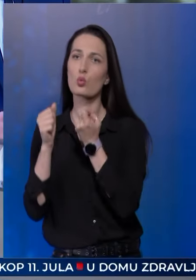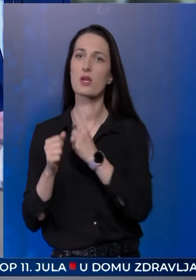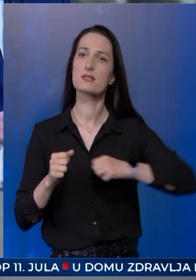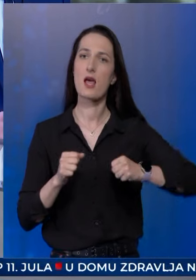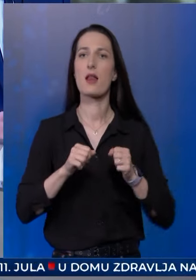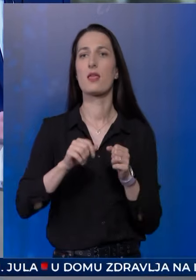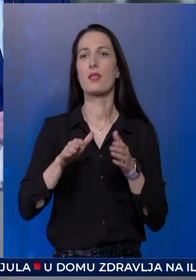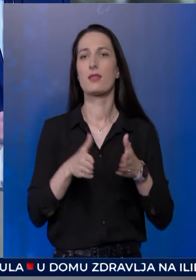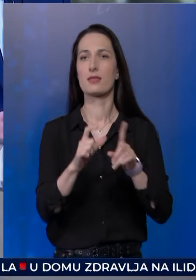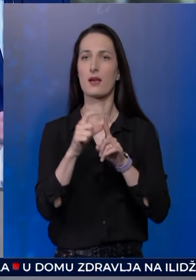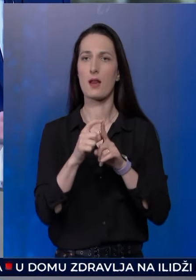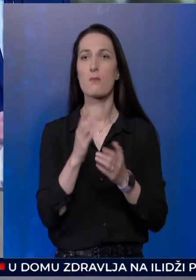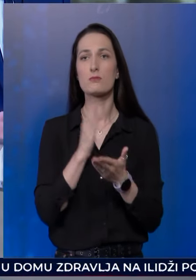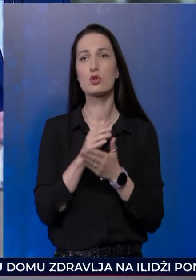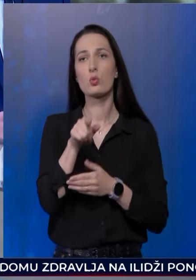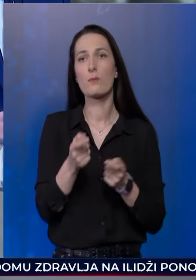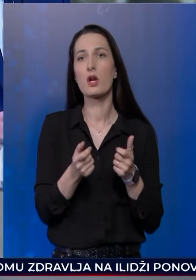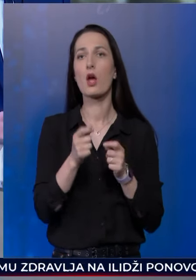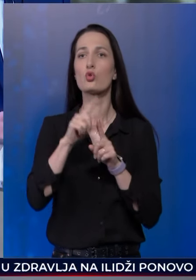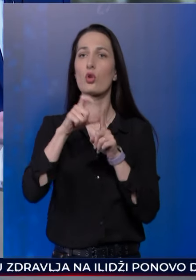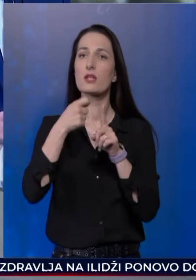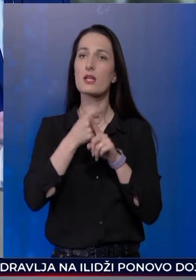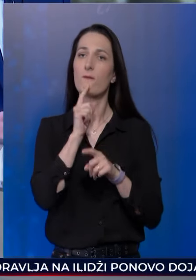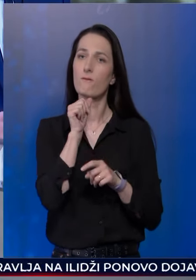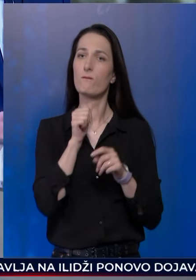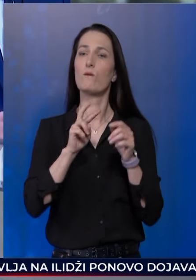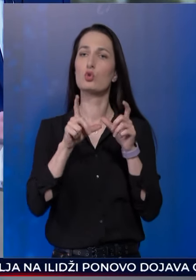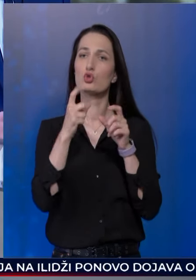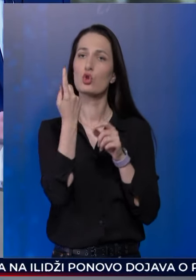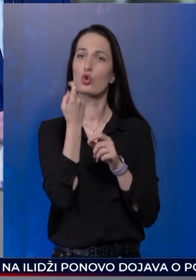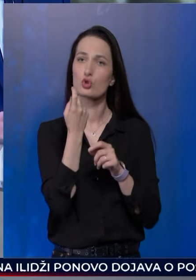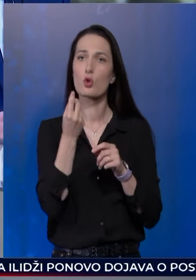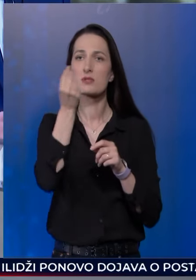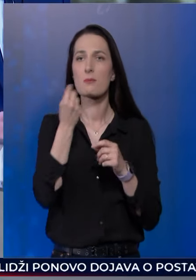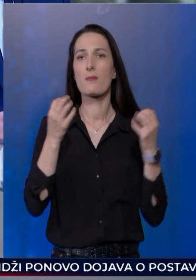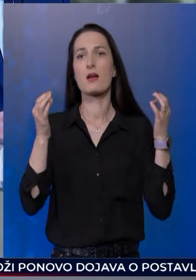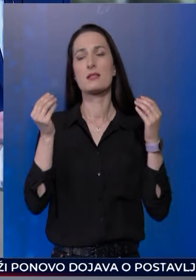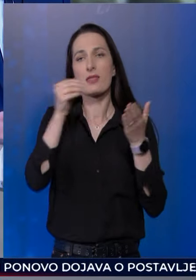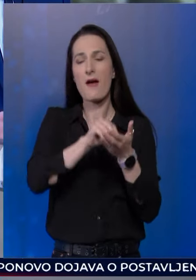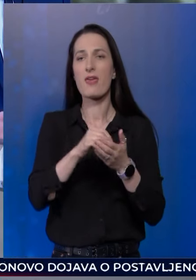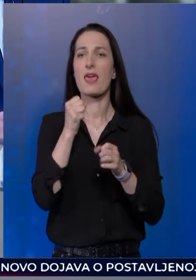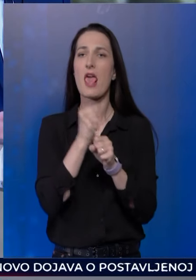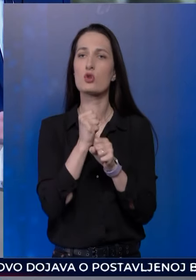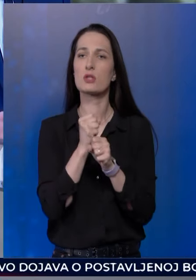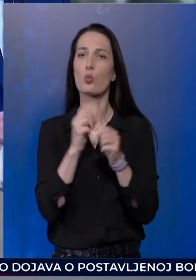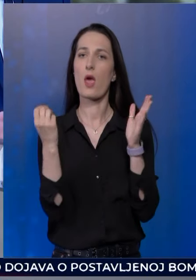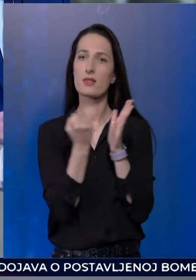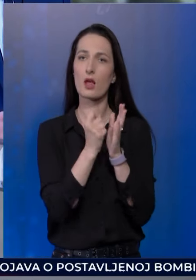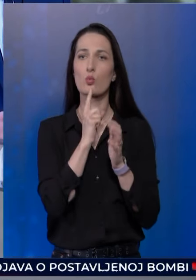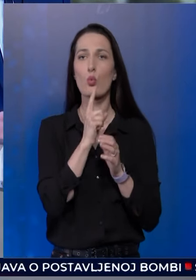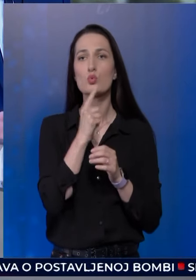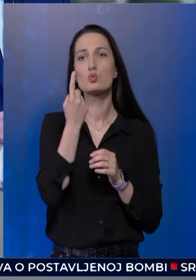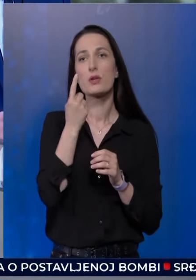Drine. Biće to prilika da Dodik i Vučić još jednom Srbima stave genocidnu etiketu koju su jedino oni lijepili gdje